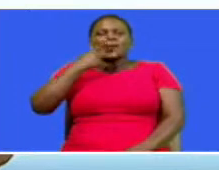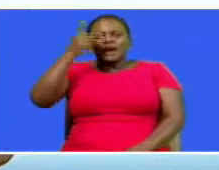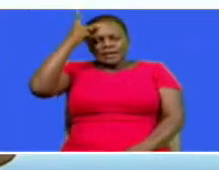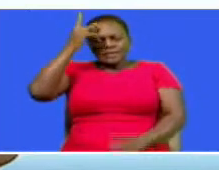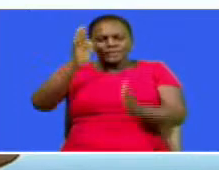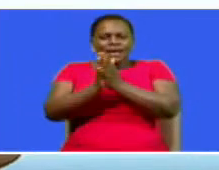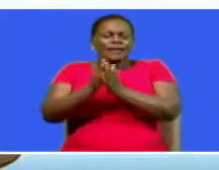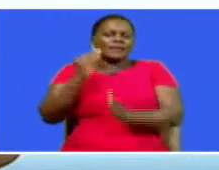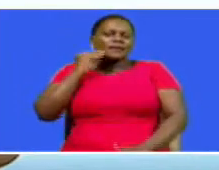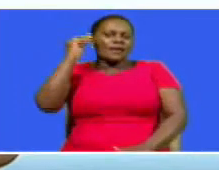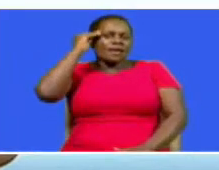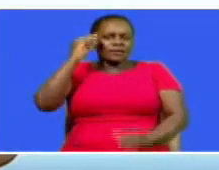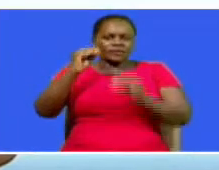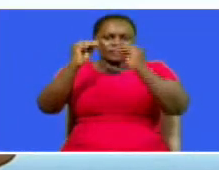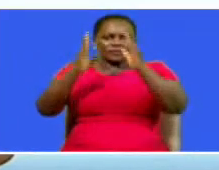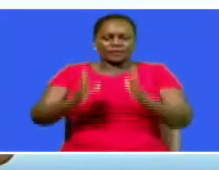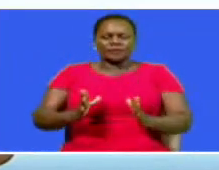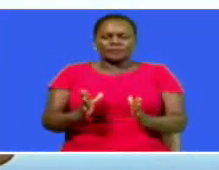shule.